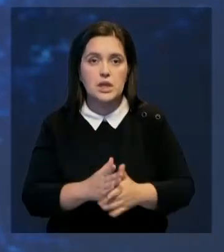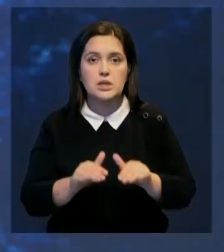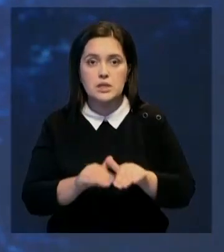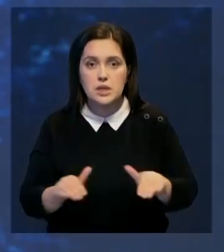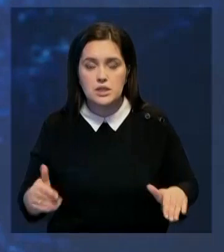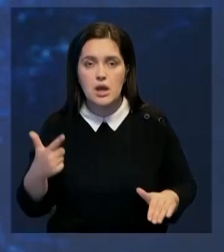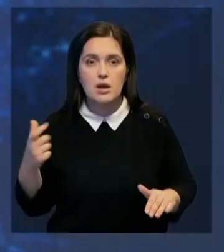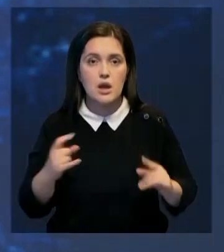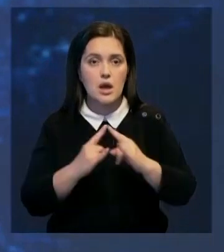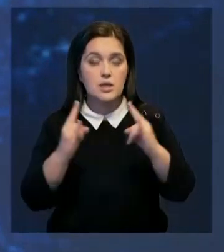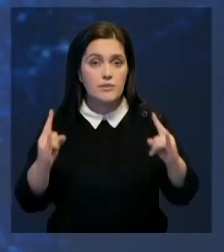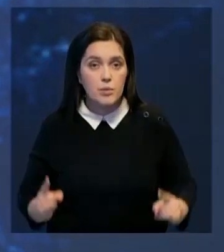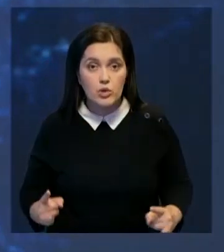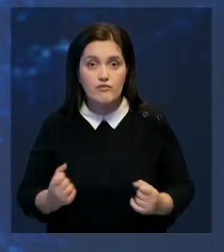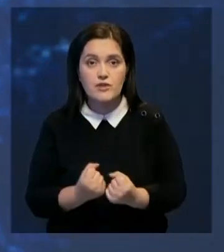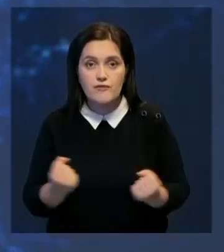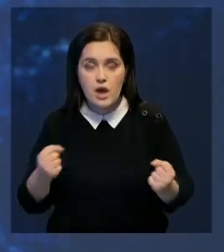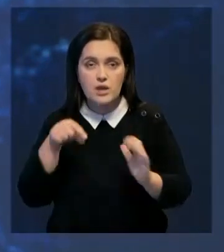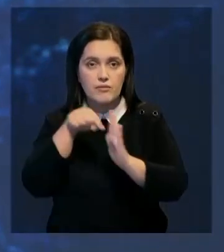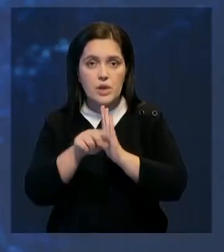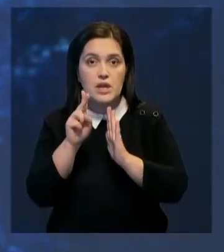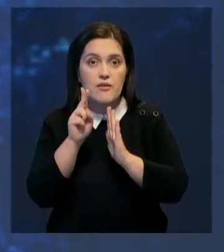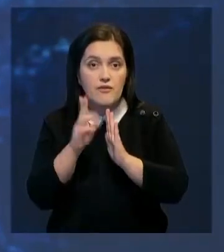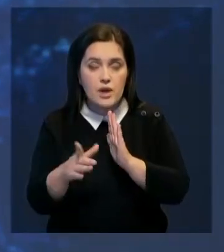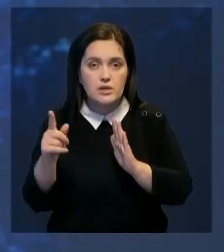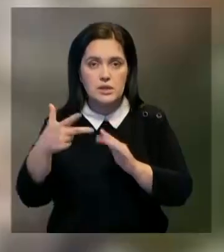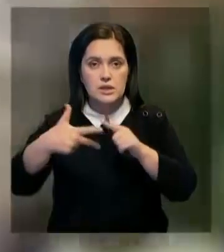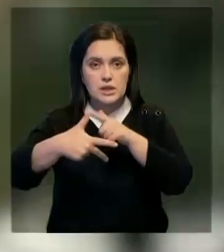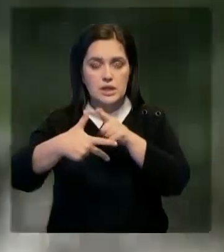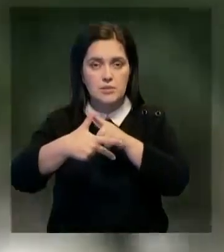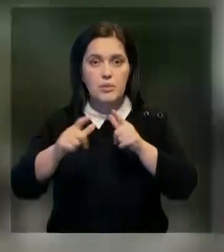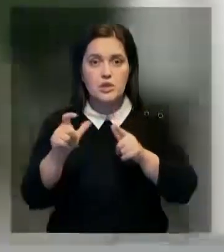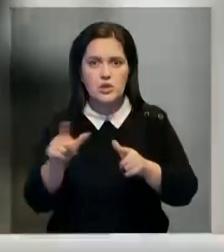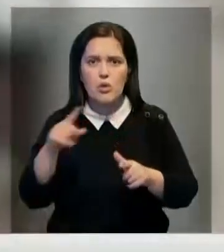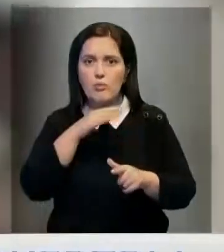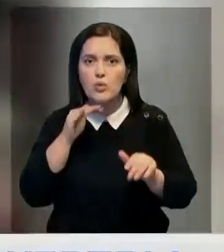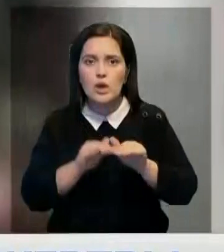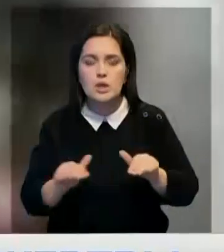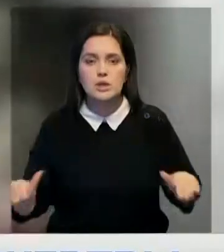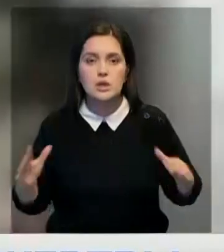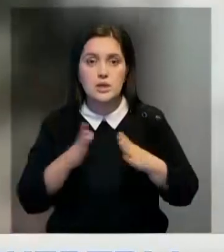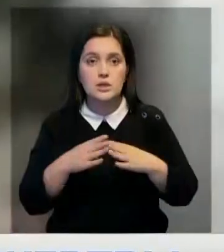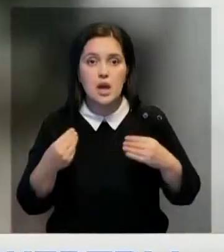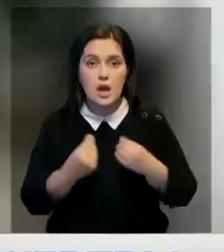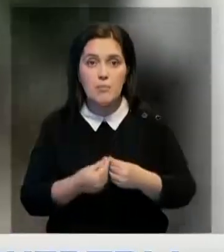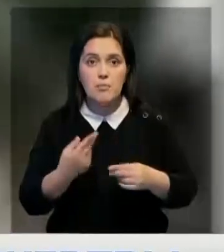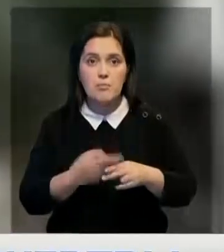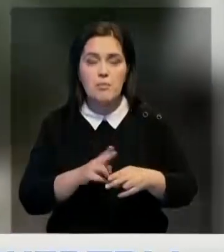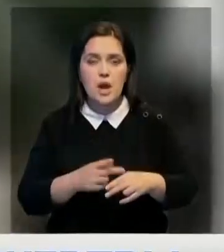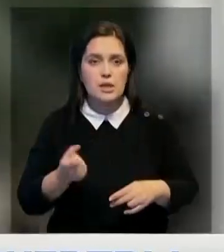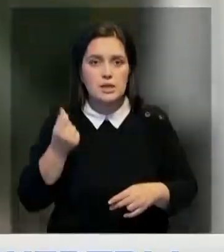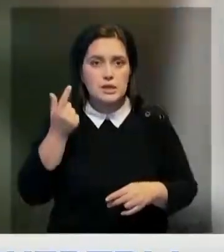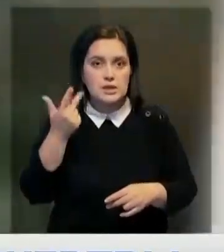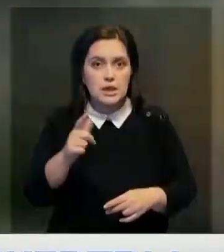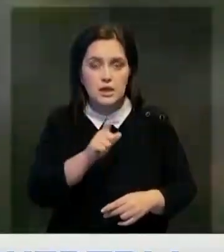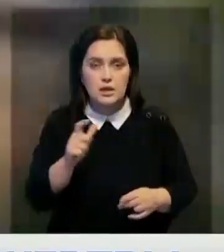них есть дети. Газовый баллон взорвался в квартире на 3-м этаже, где проживала многодетная семья. Волна ударила по нескольким